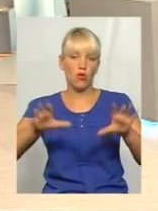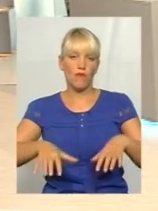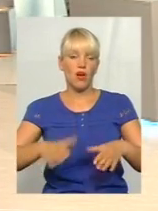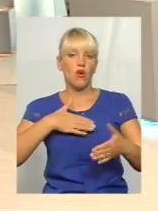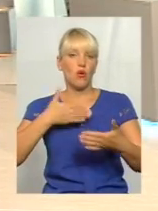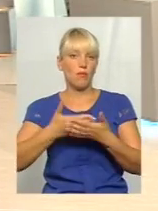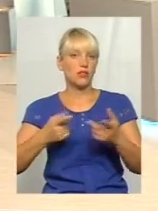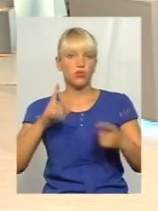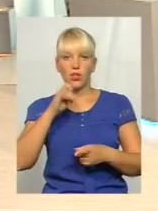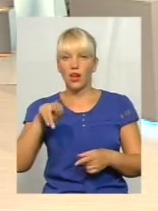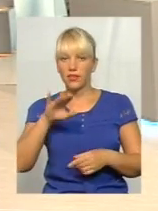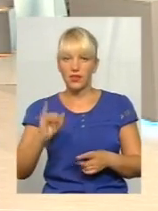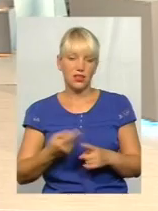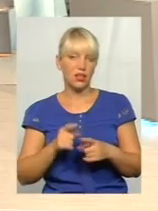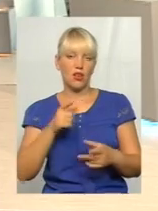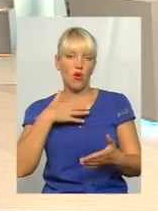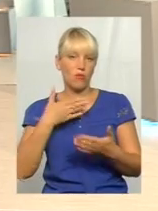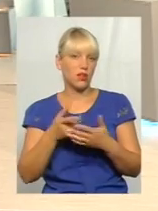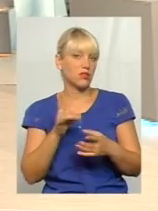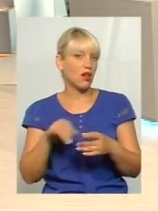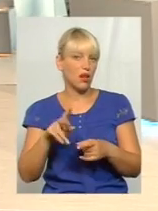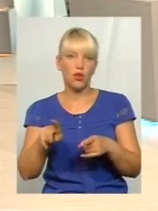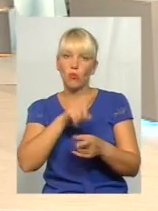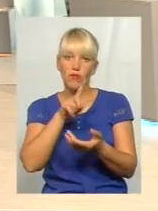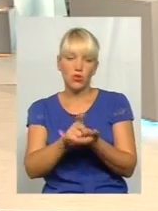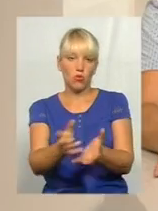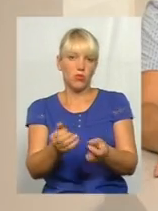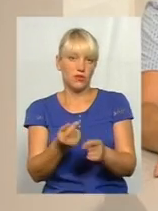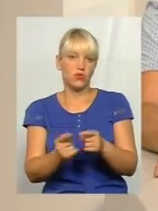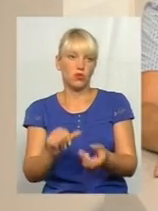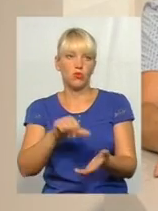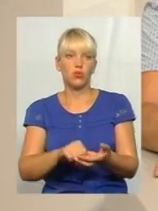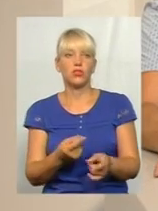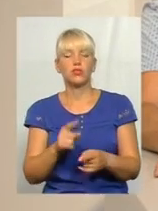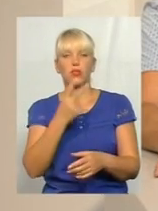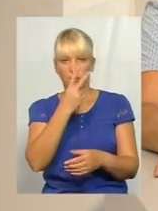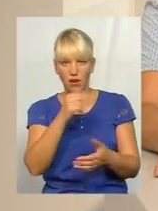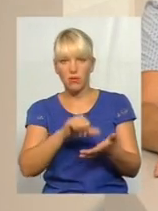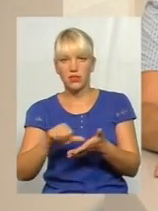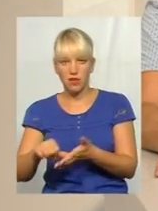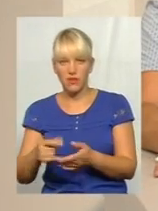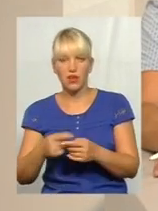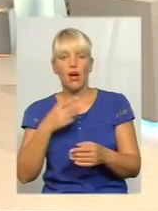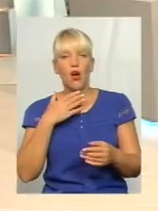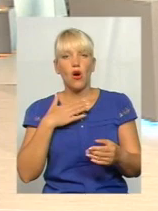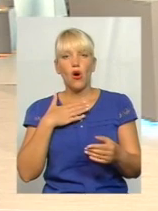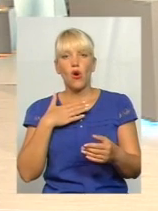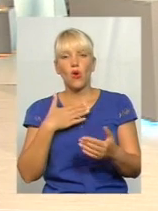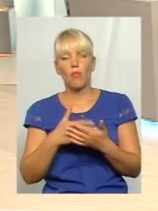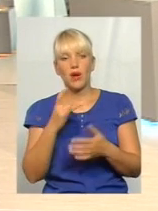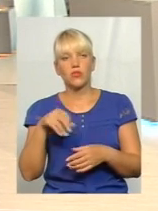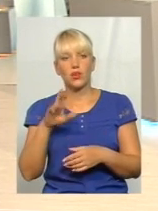ради Громадська рада обов'язково бере в цьому участь депута це один там два представники громадської ради до прикла все залежить від умов конкурсної